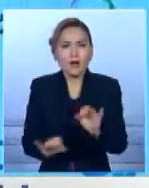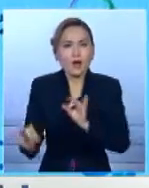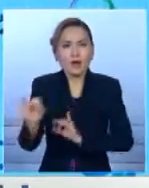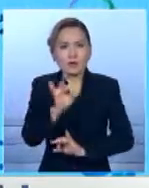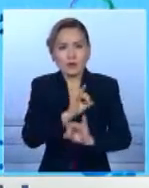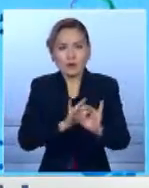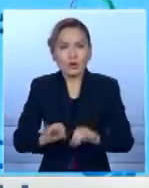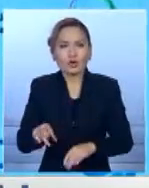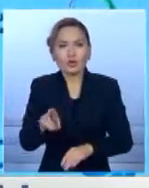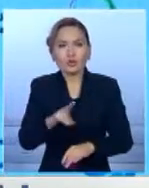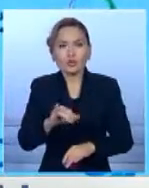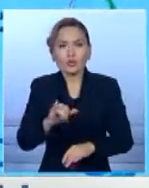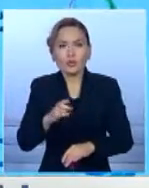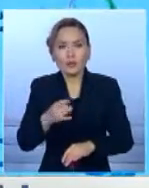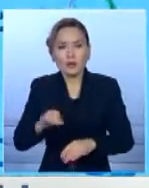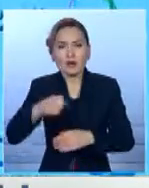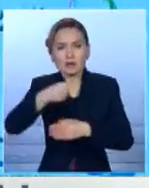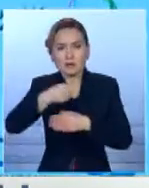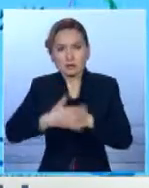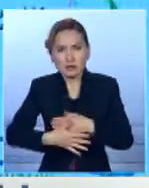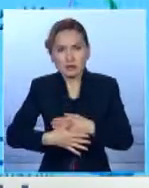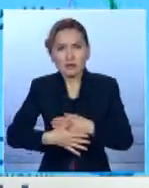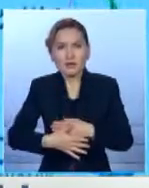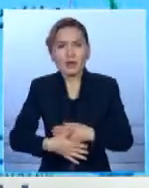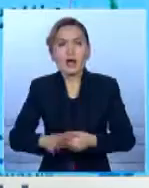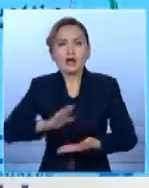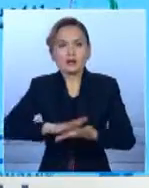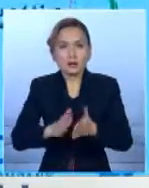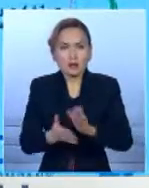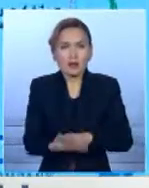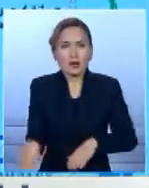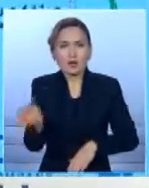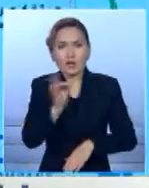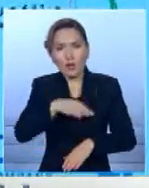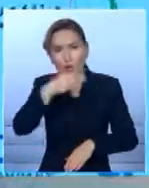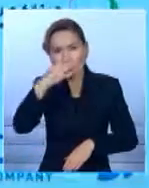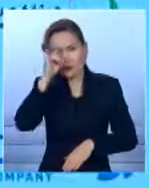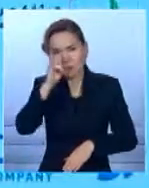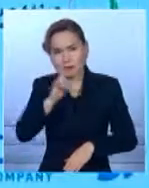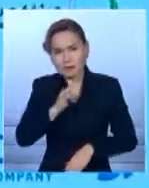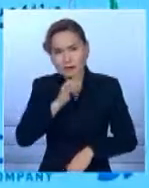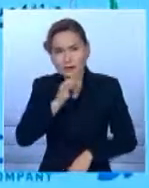с Дубайским финансовым центром, договорились использовать его опыт в Казахстане.